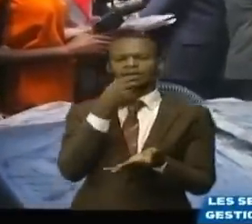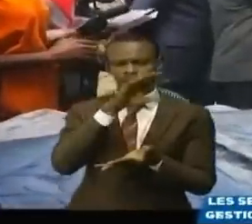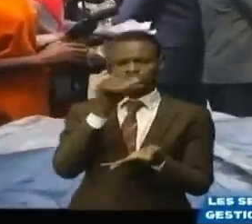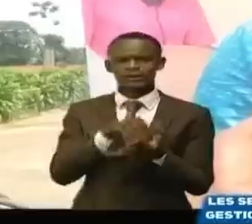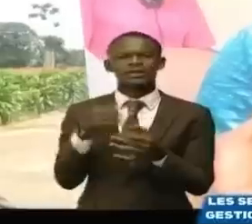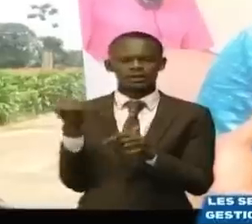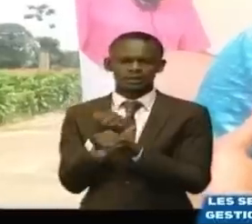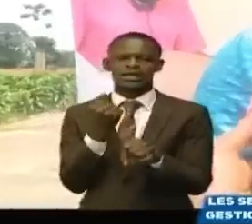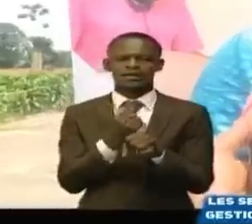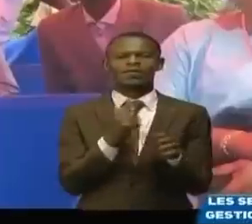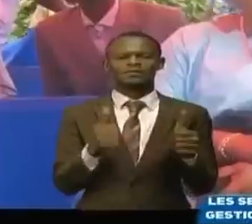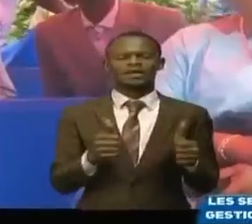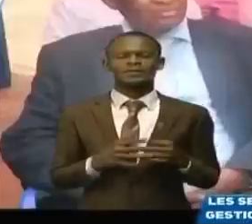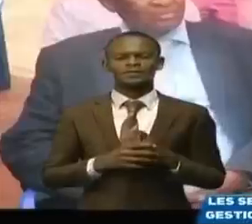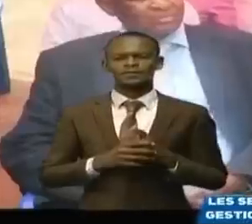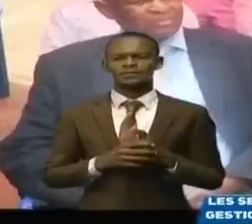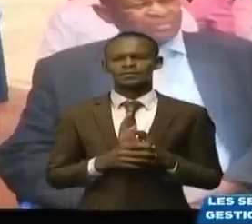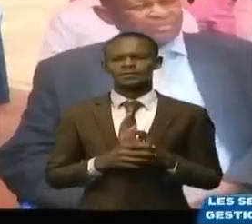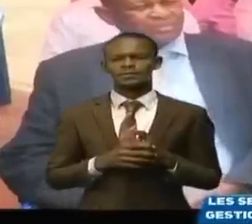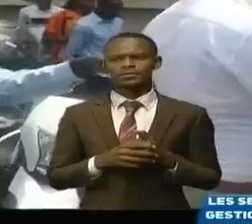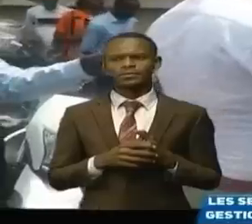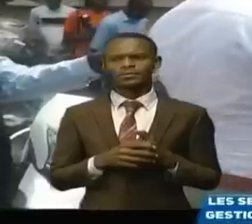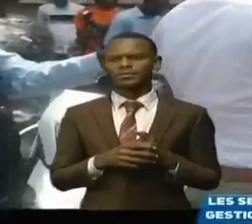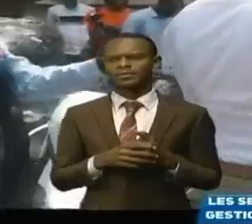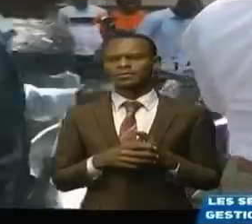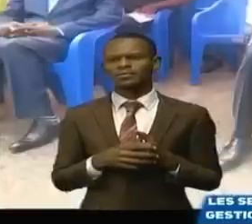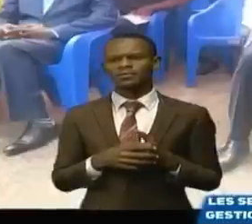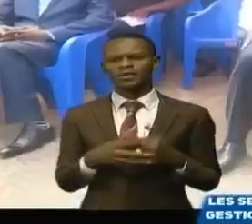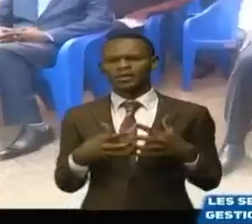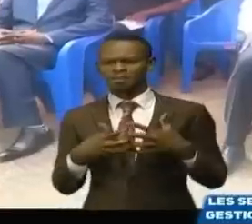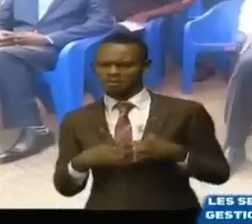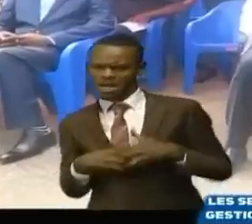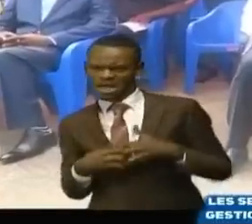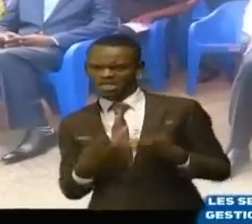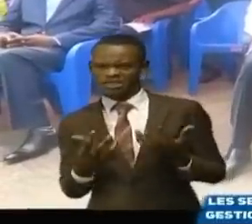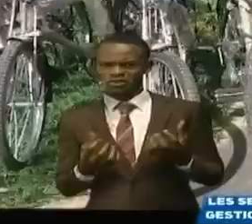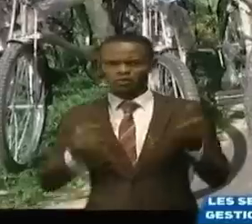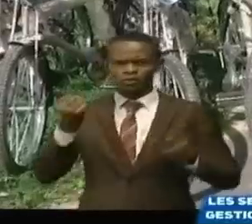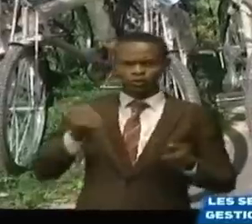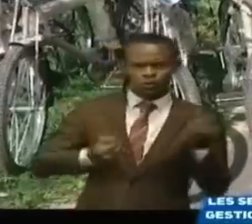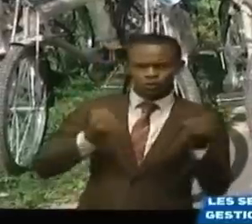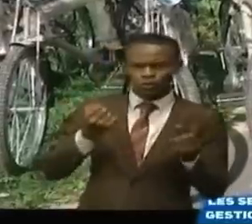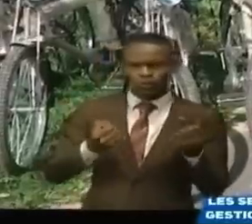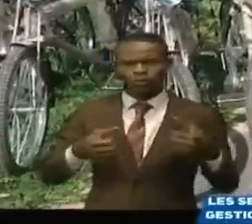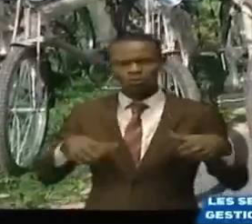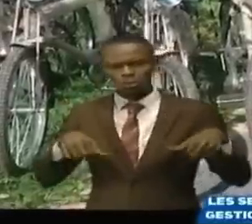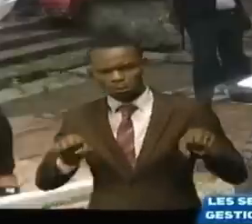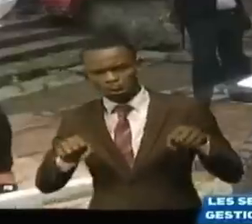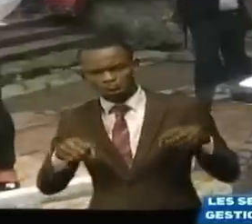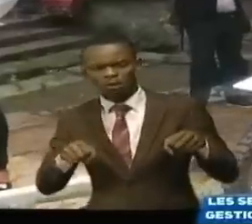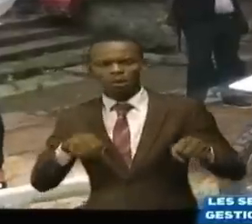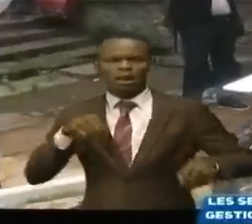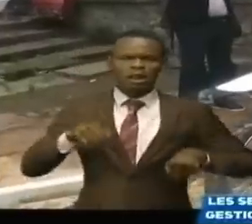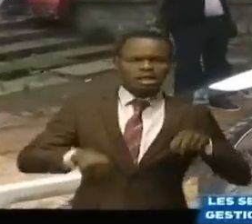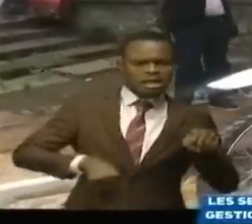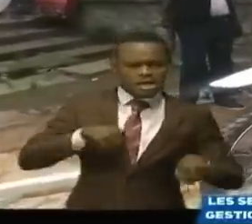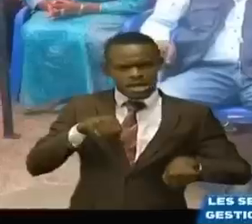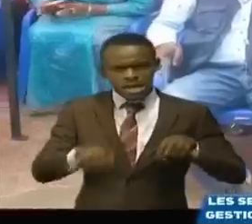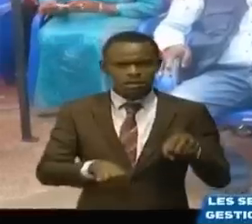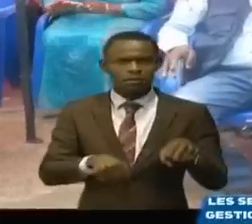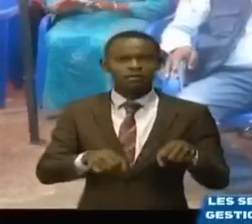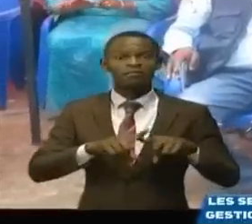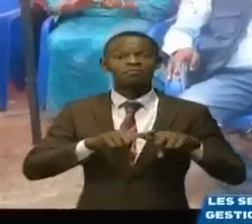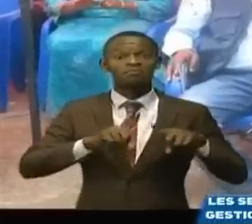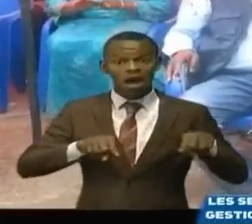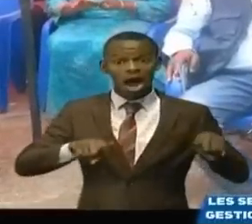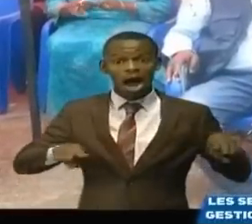motos destinées aux divisions de plan santé et genre et aux zones de santé et 60 vélos pour les acteurs de la